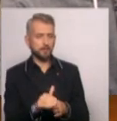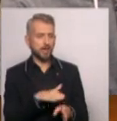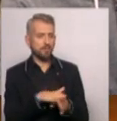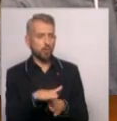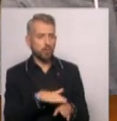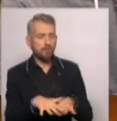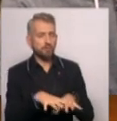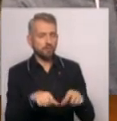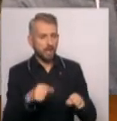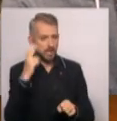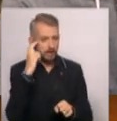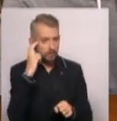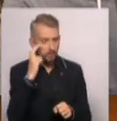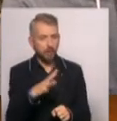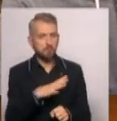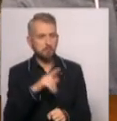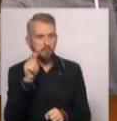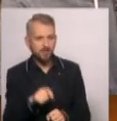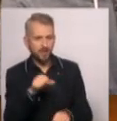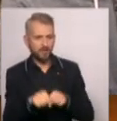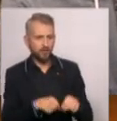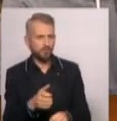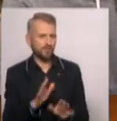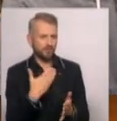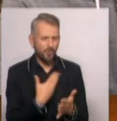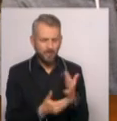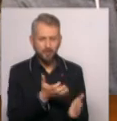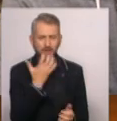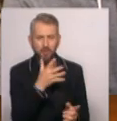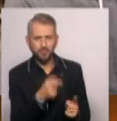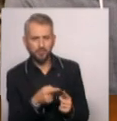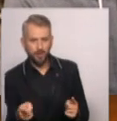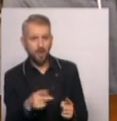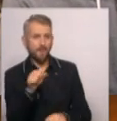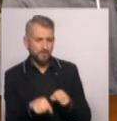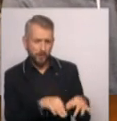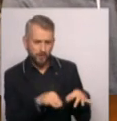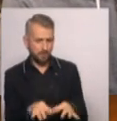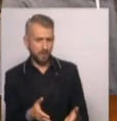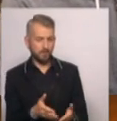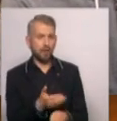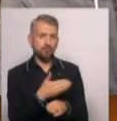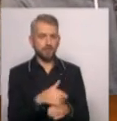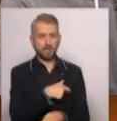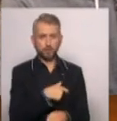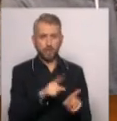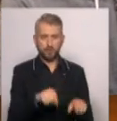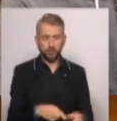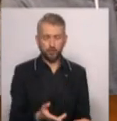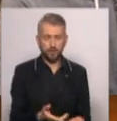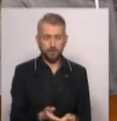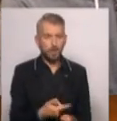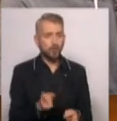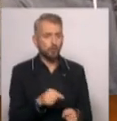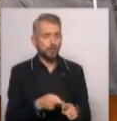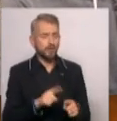виконавчої влади київської приїжджала на роботу хоча б в теплу пору року на велосипедах. І також хоч якась частина депутатів. І тоді це не